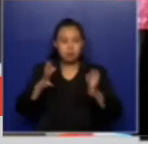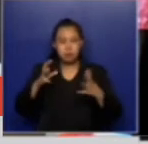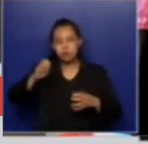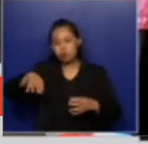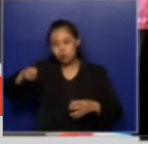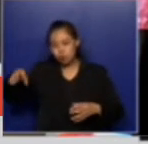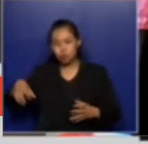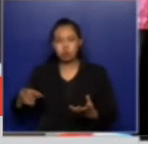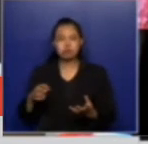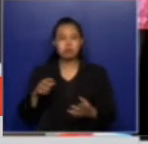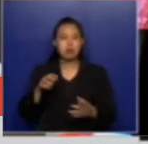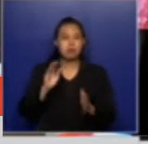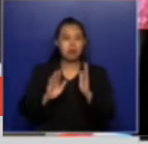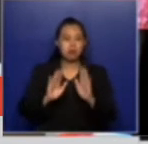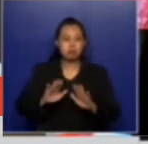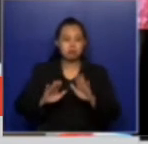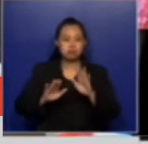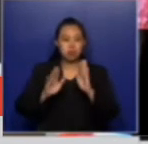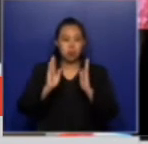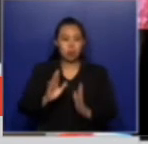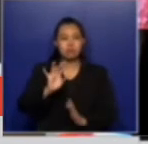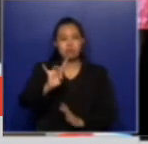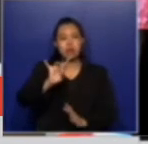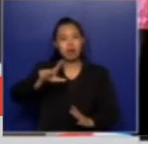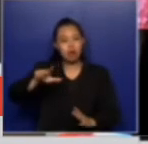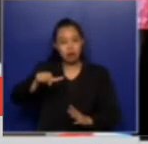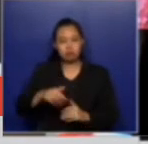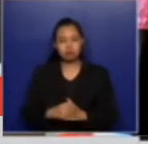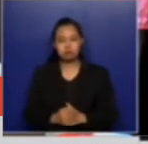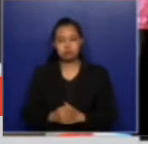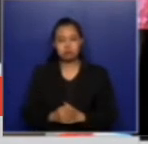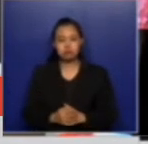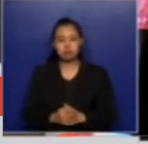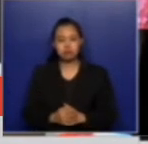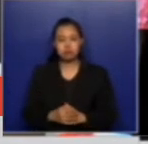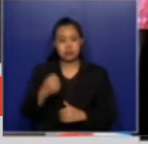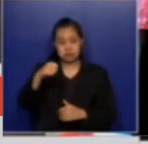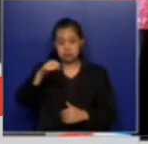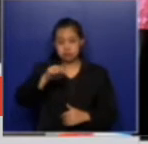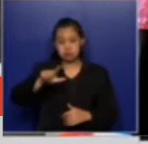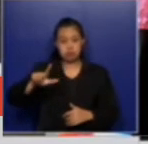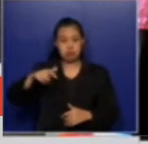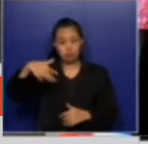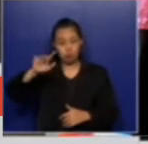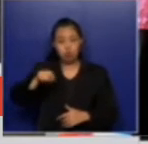านี่8ล้านนี่ไม่จริงฮะท่านประธานมันเกิน10กว่าล้าน